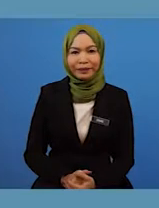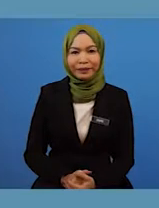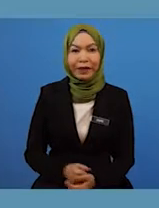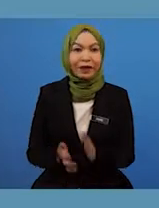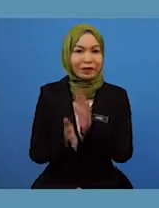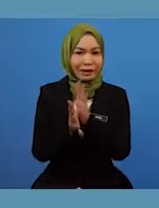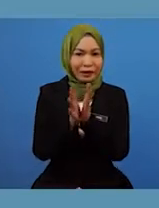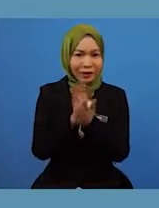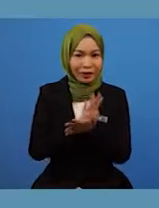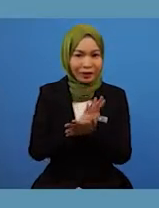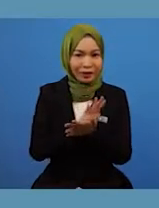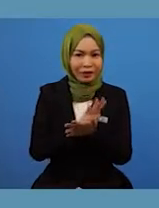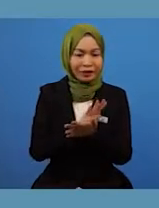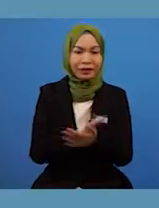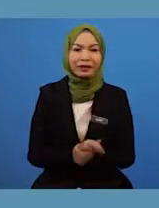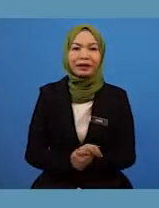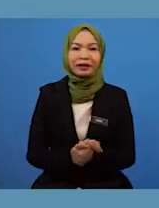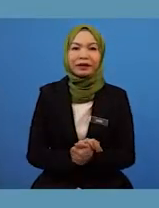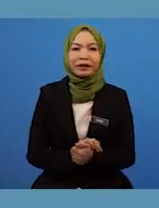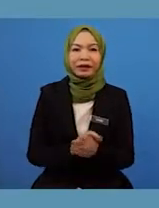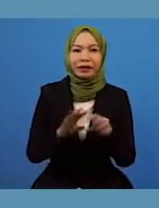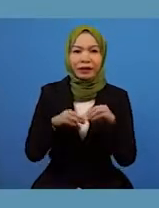Jadi, bilangan mol oktana